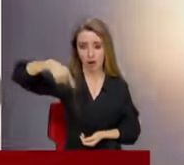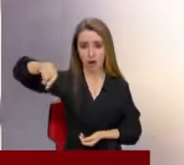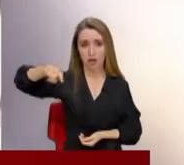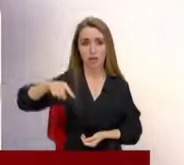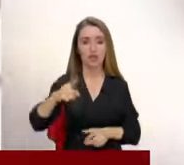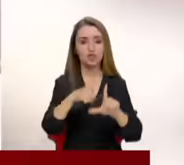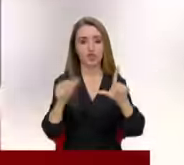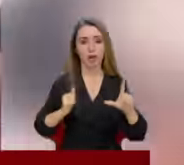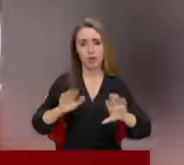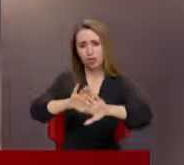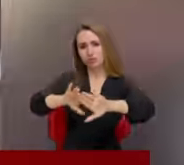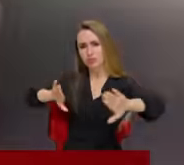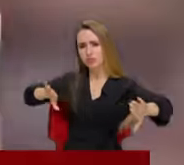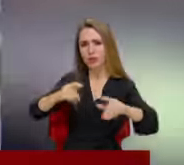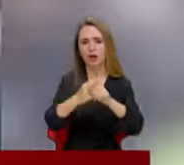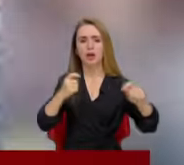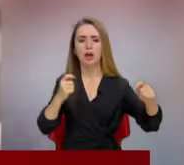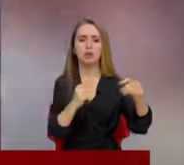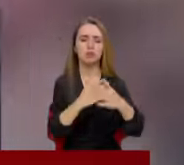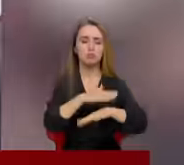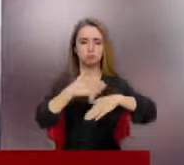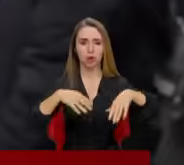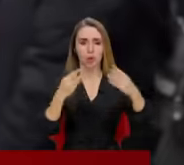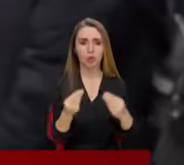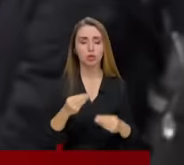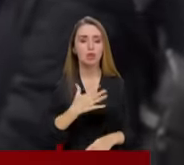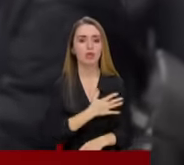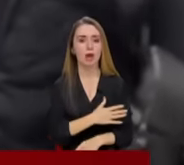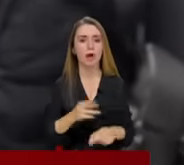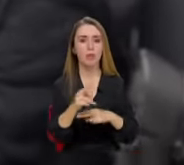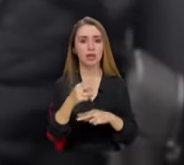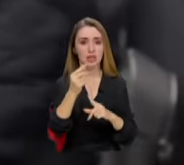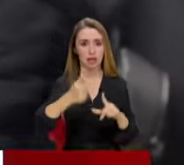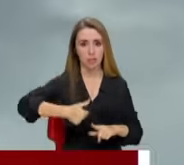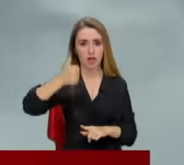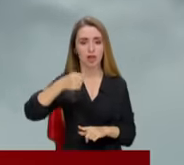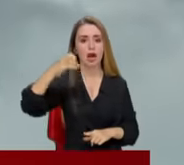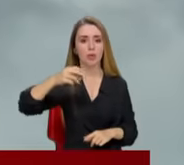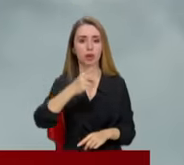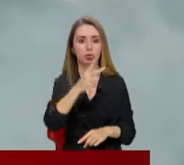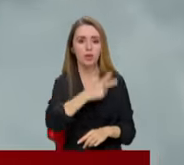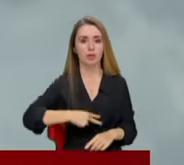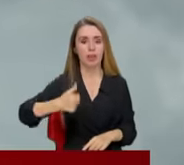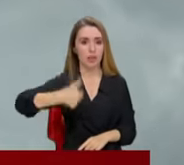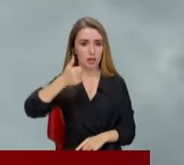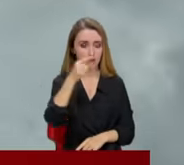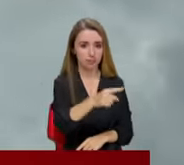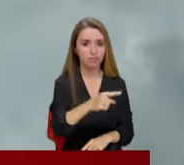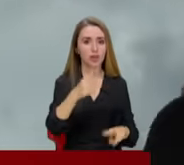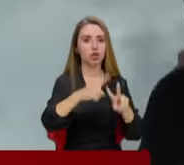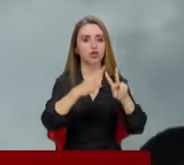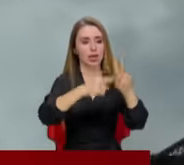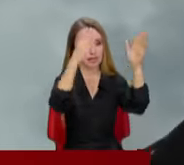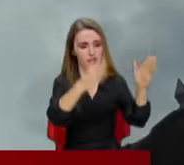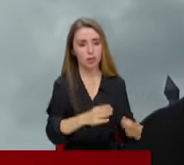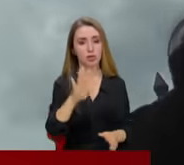giren jandarma ayırdı. Gerginlik daha da büyümeden önlendi. CHP Balıkesir İl Başkanlığı AK Partili Büyükşehir Belediye Başkanı Yücel